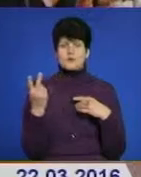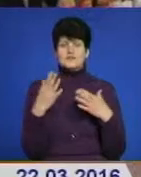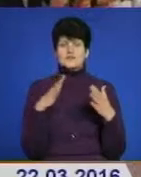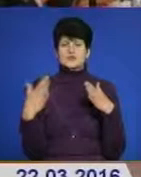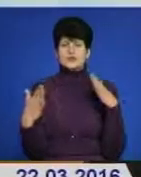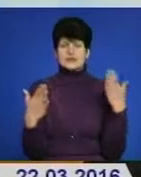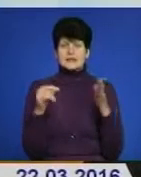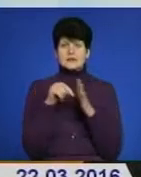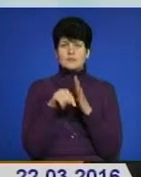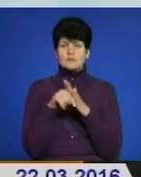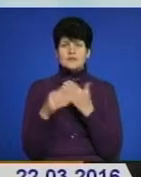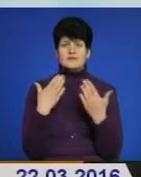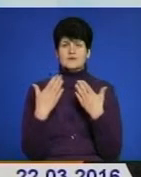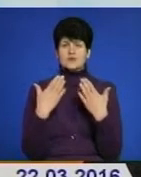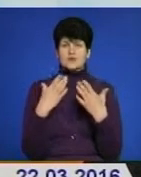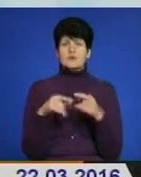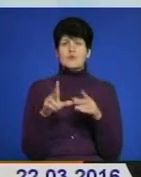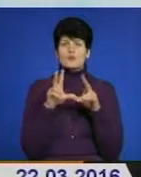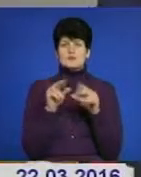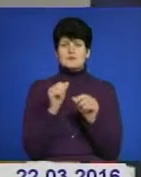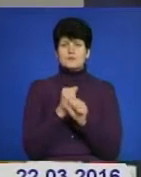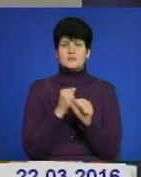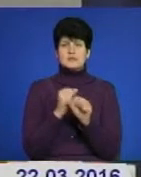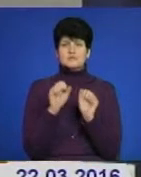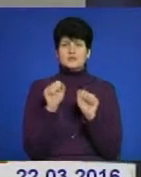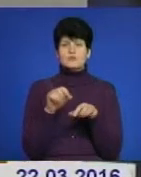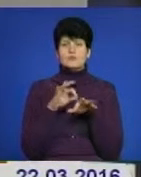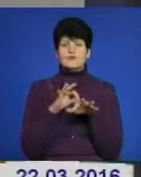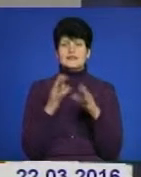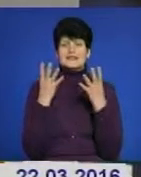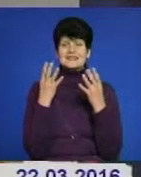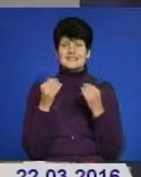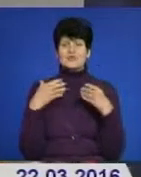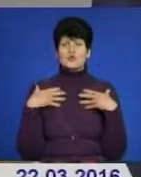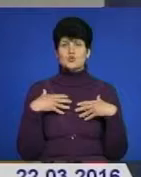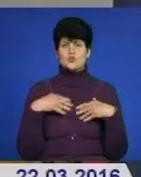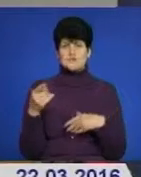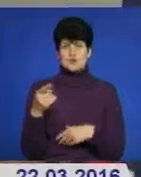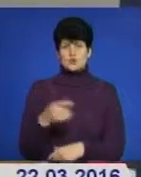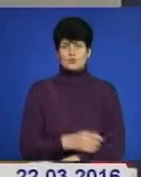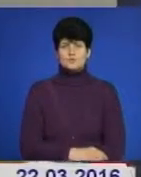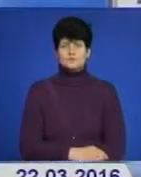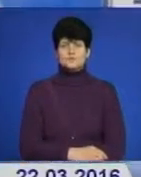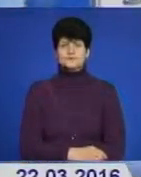відносин між країнами пообіцяли також попрацювати над можливим проведенням Днів Грузії у Тернополі.